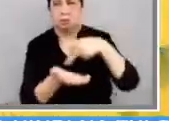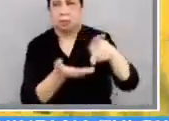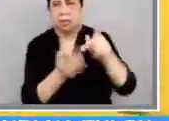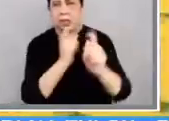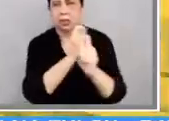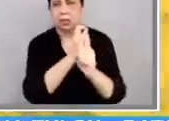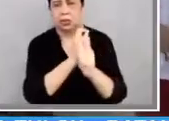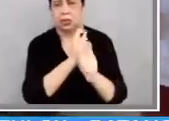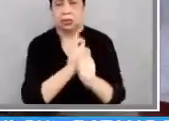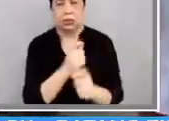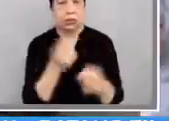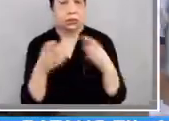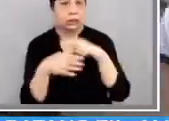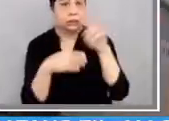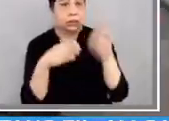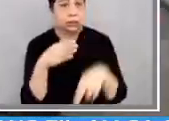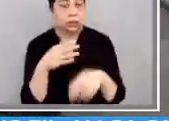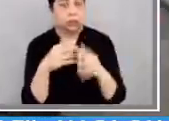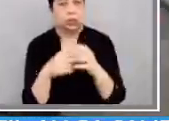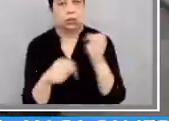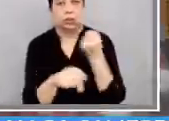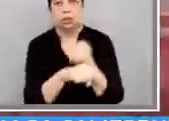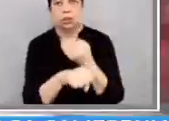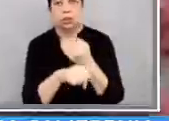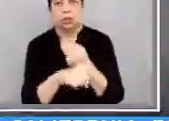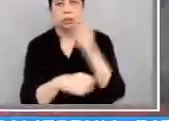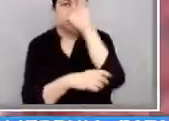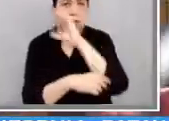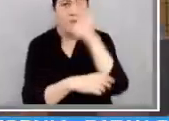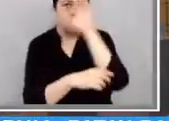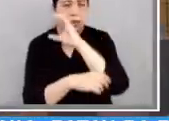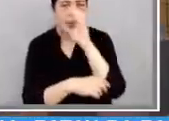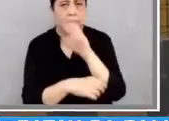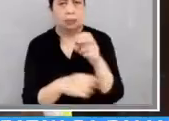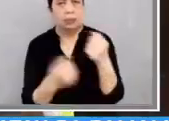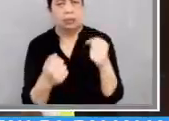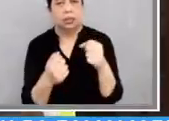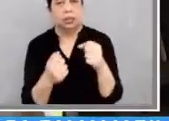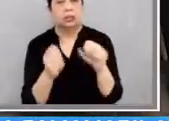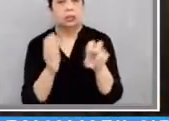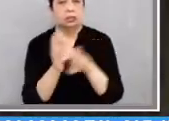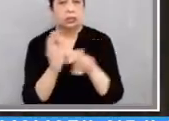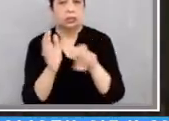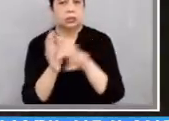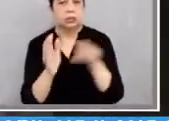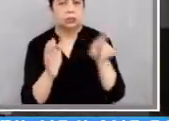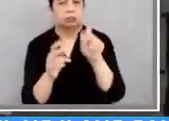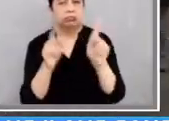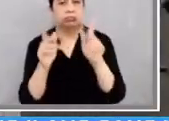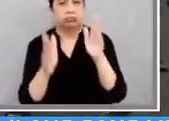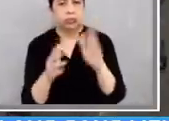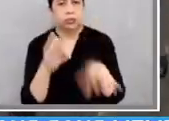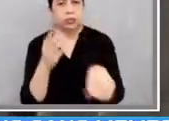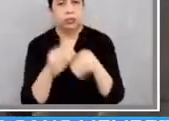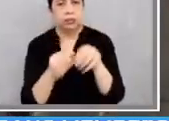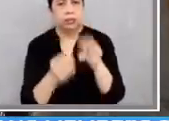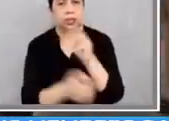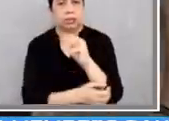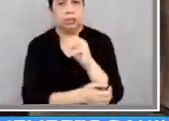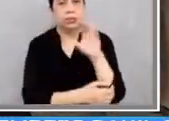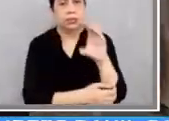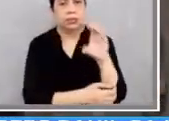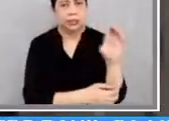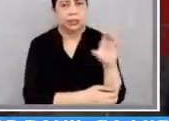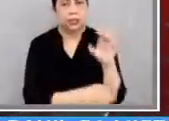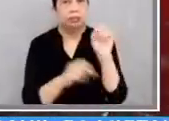Ang resulta, pahirapan ang paghahanap ng masasakyan ang mga commuter. Dagdag ng MMCC, posibleng